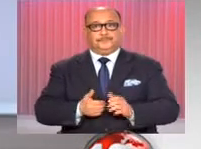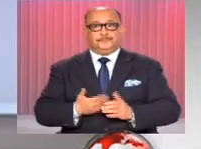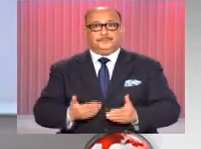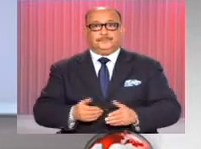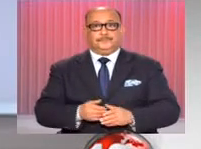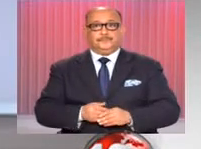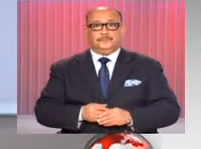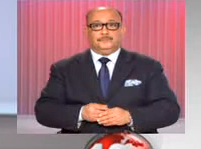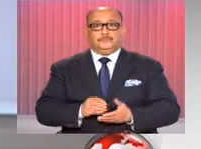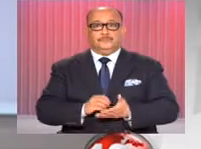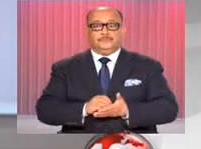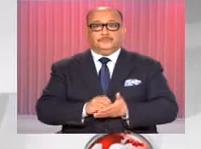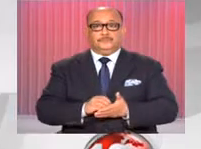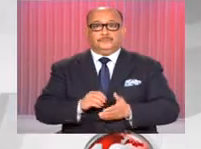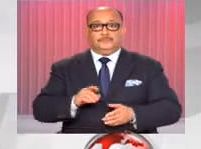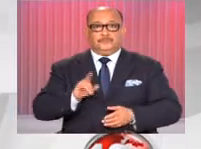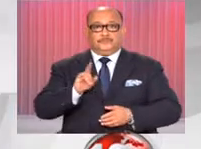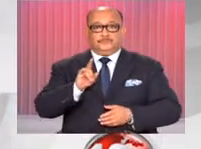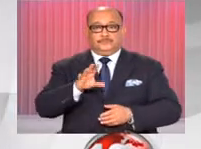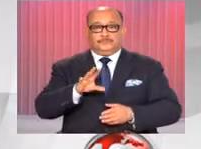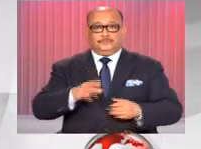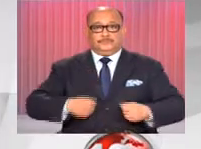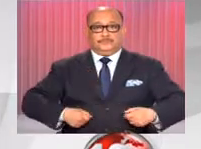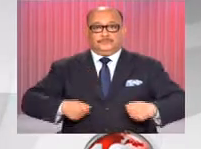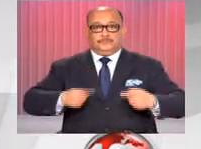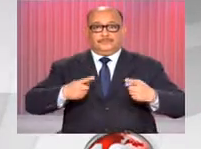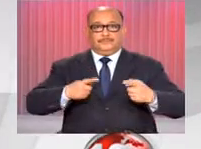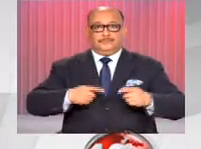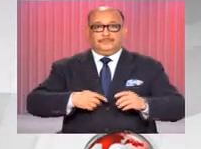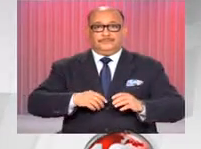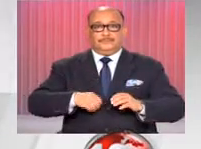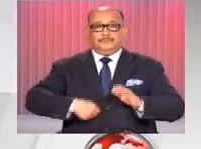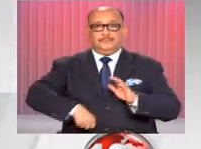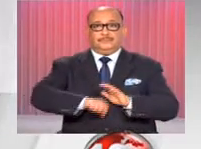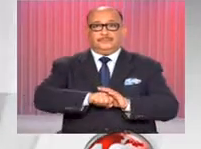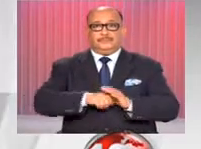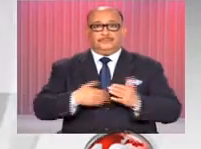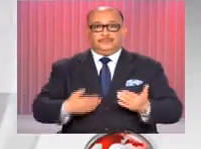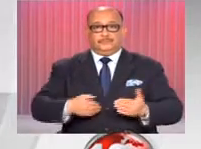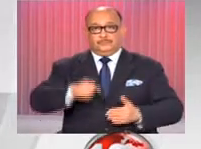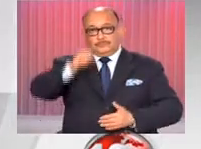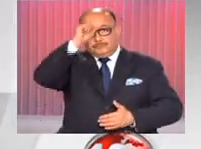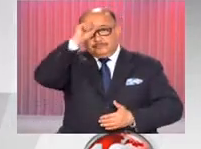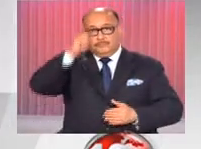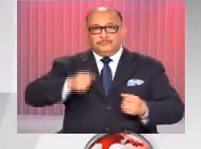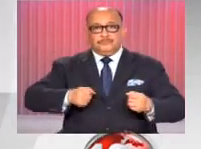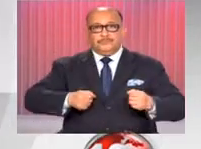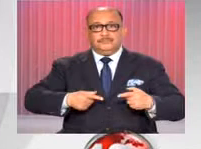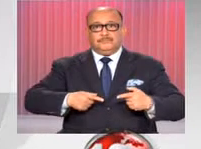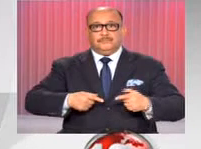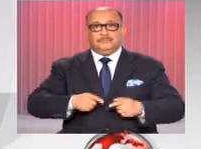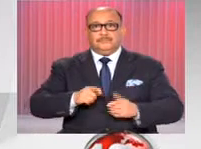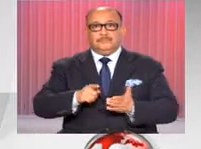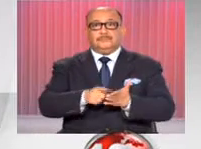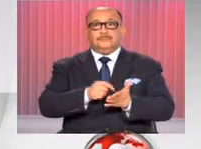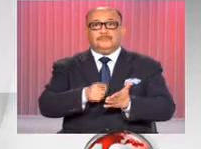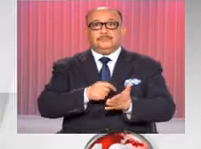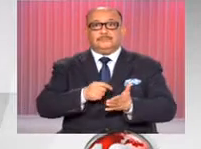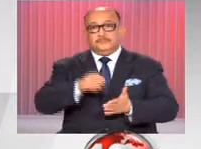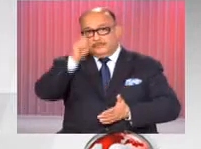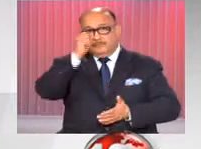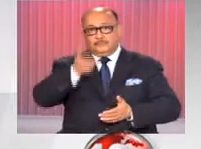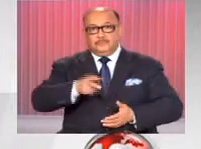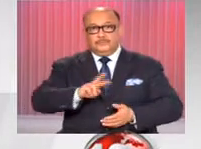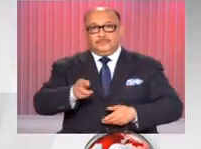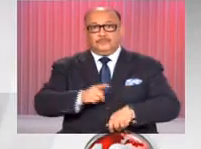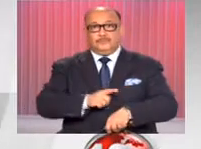الجولة 15 لبطولة الرابطة المحترفة الأولى لكرة القدم، عندما يستضيف نادي حمام الأنف مستقبل جابس انطلاقا